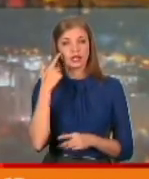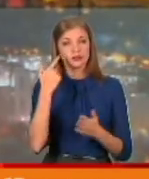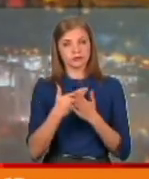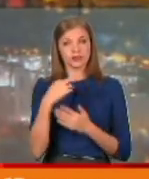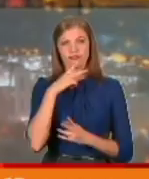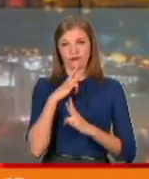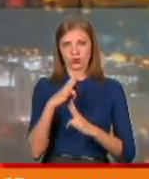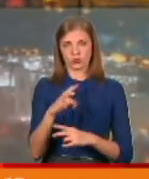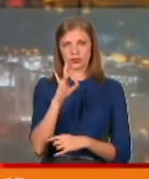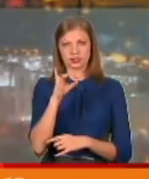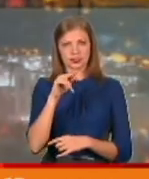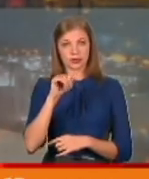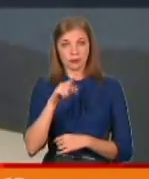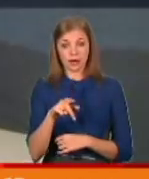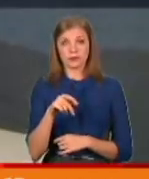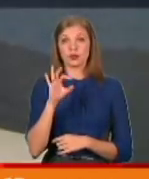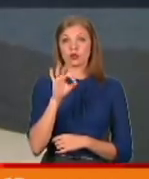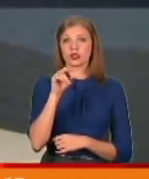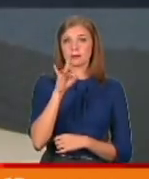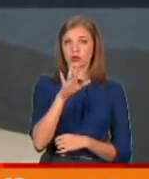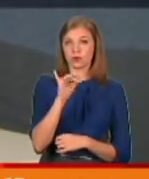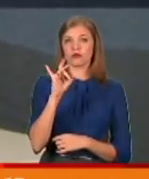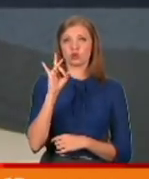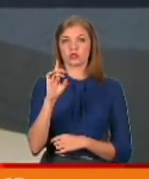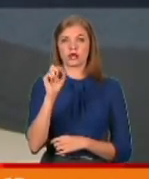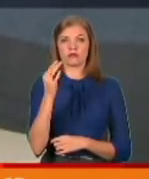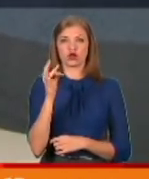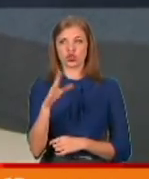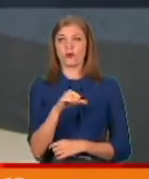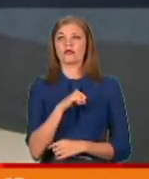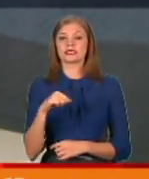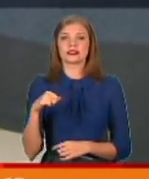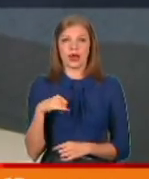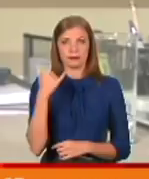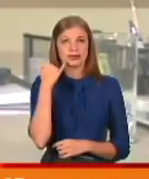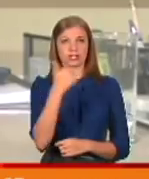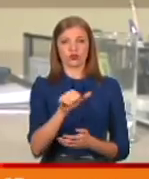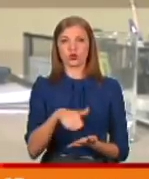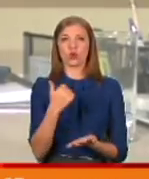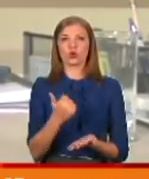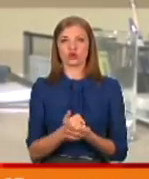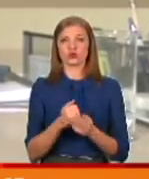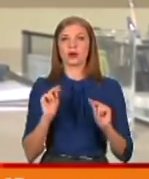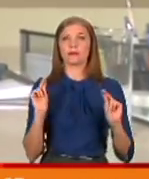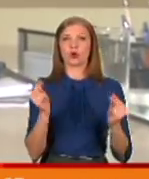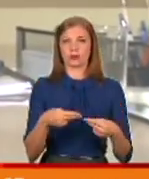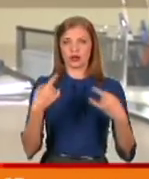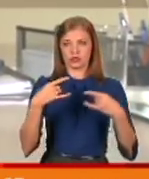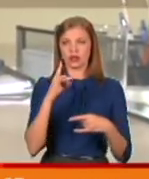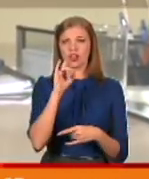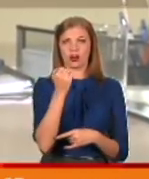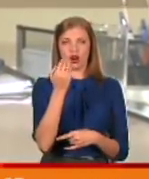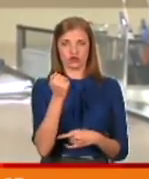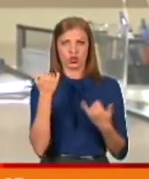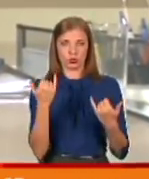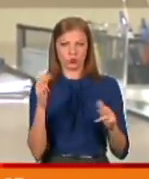в отруєнні Скрипалів. Олександр Петров та Руслан Баширов самі зателефонували очільниці пропагандистського каналу «Russia